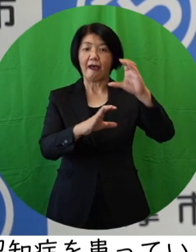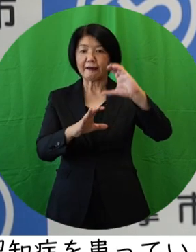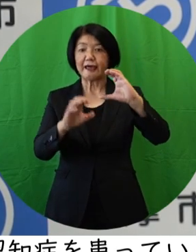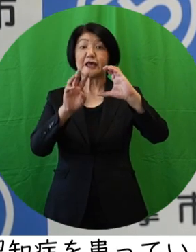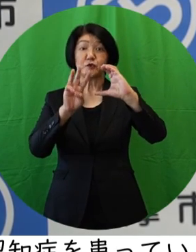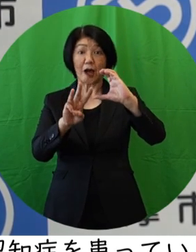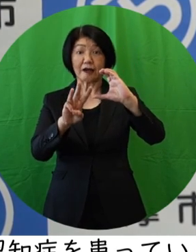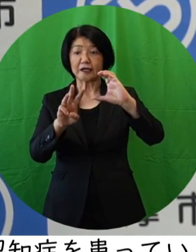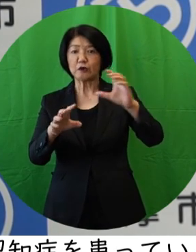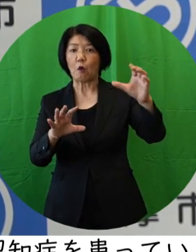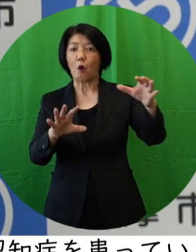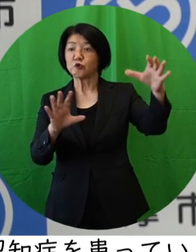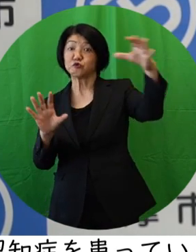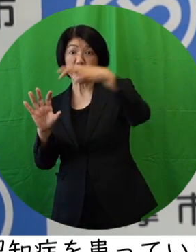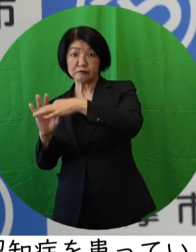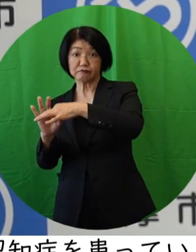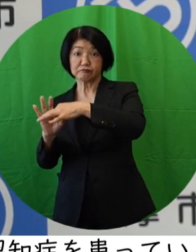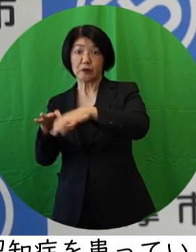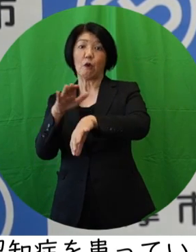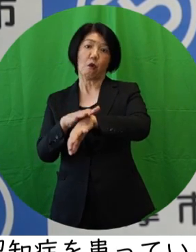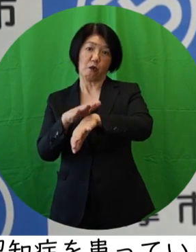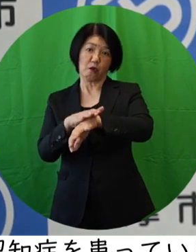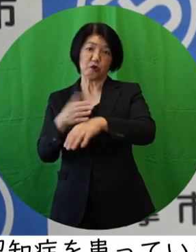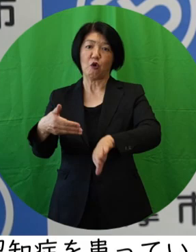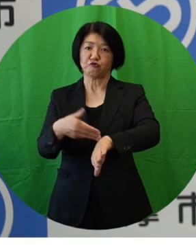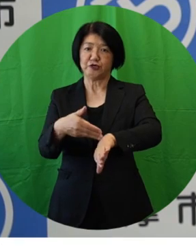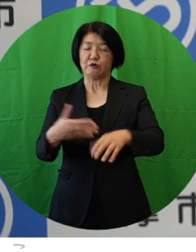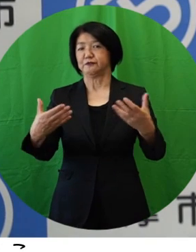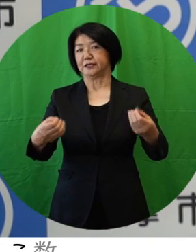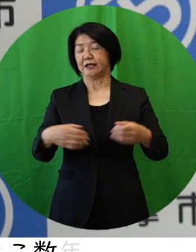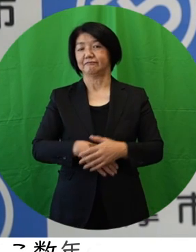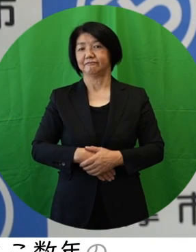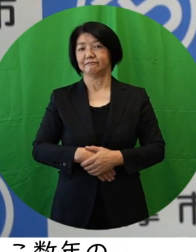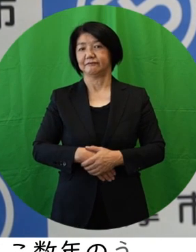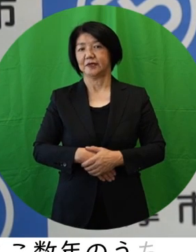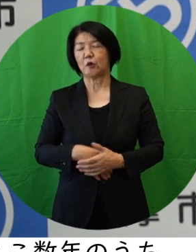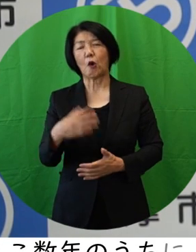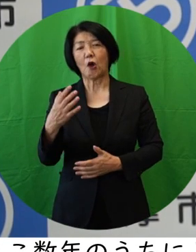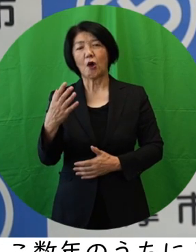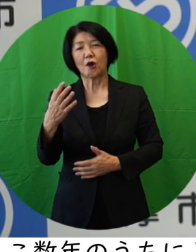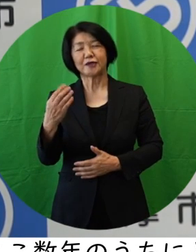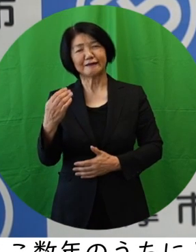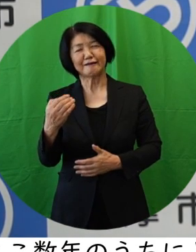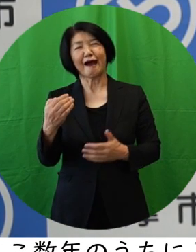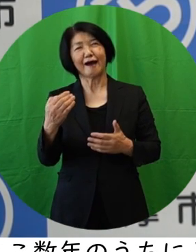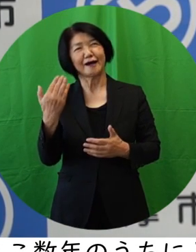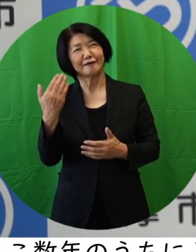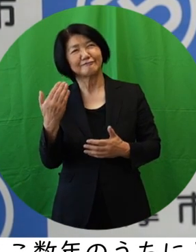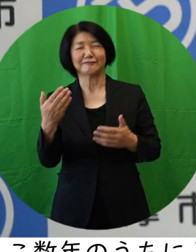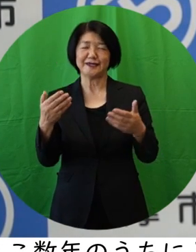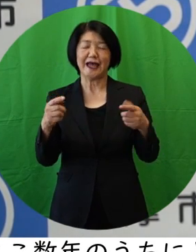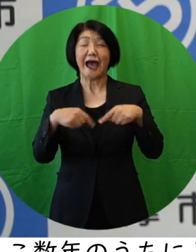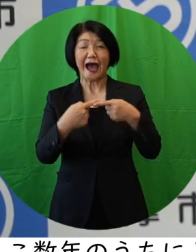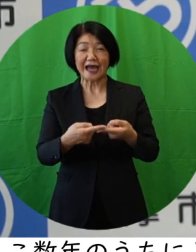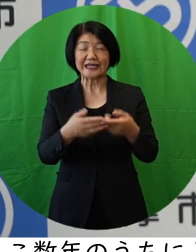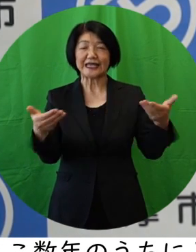専門職についでいきますここ数年のうちに入場した職員にとって